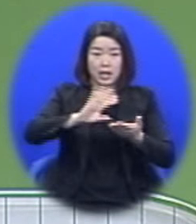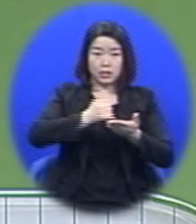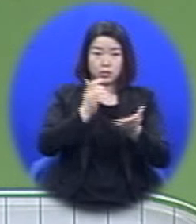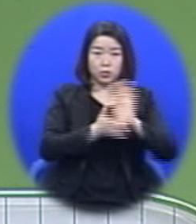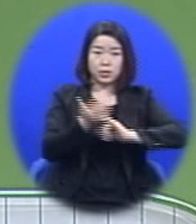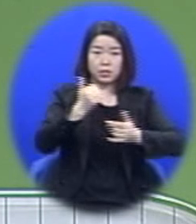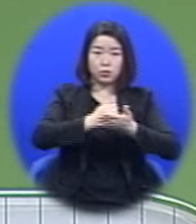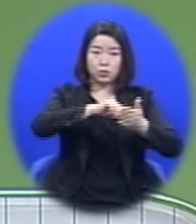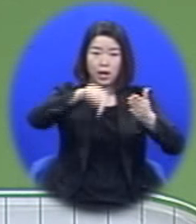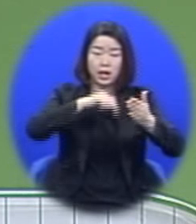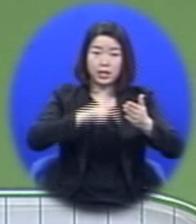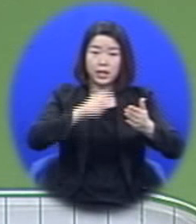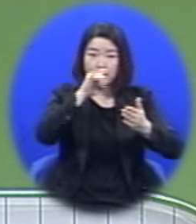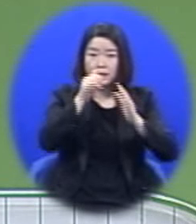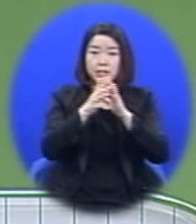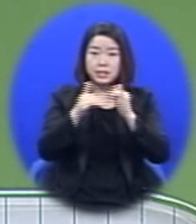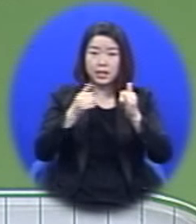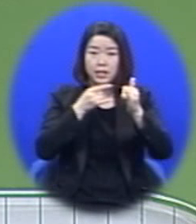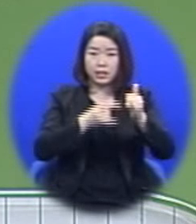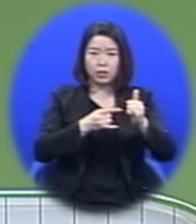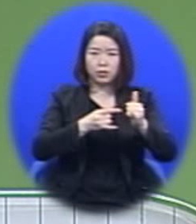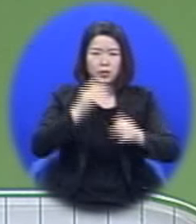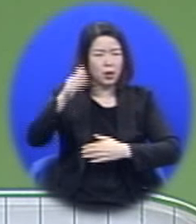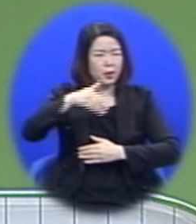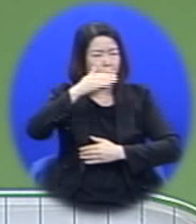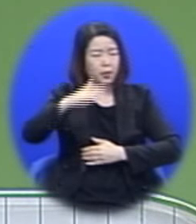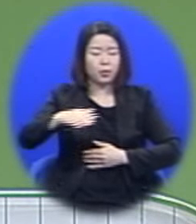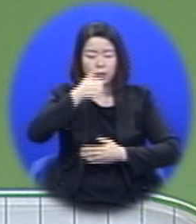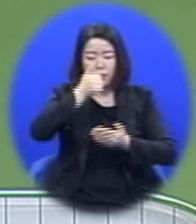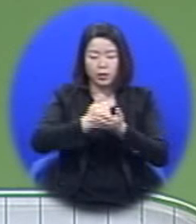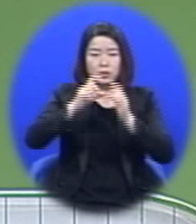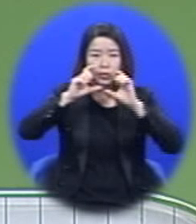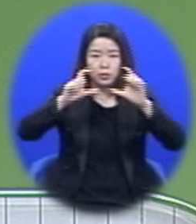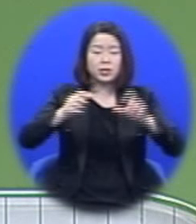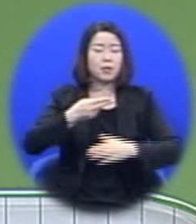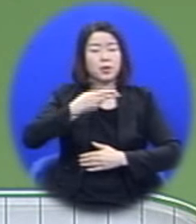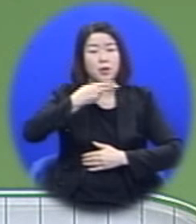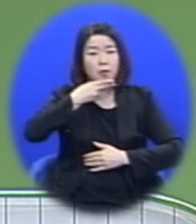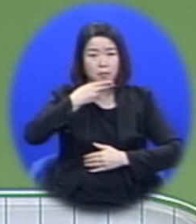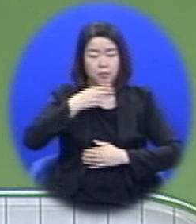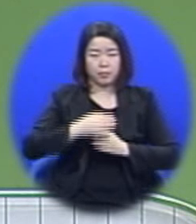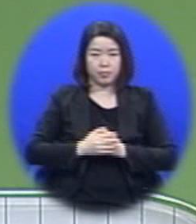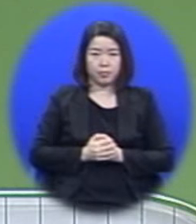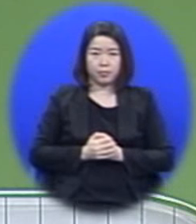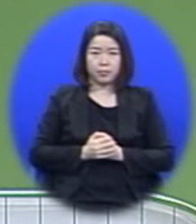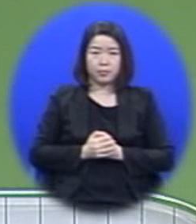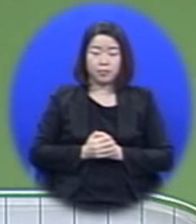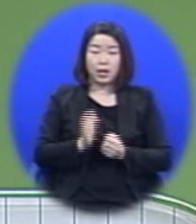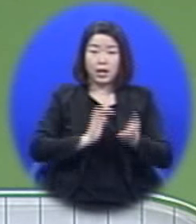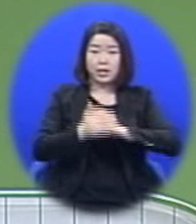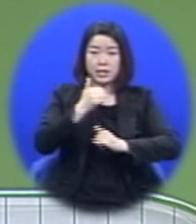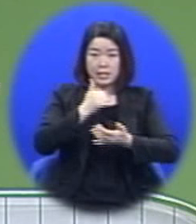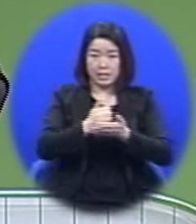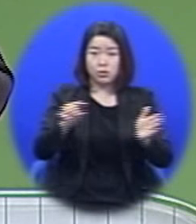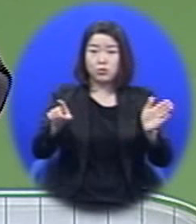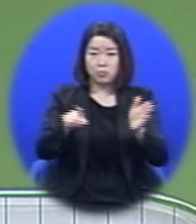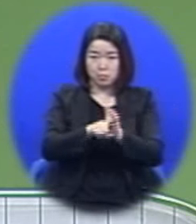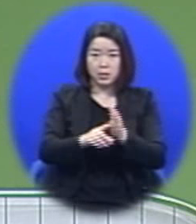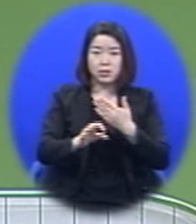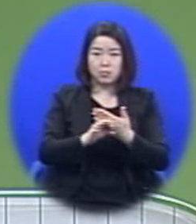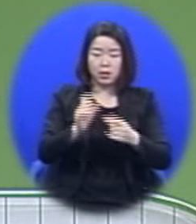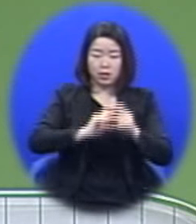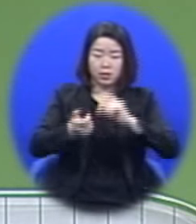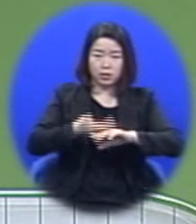그리스도 예수 안에 있는 자에게는 결코 정죄함이 없나니. 예수 믿으면 더